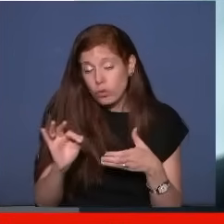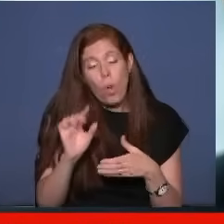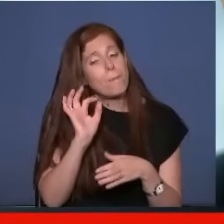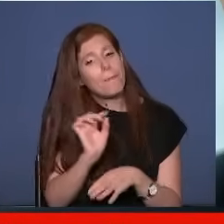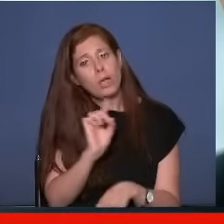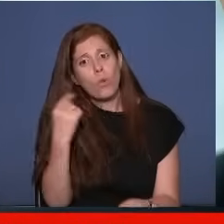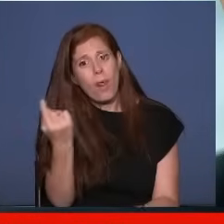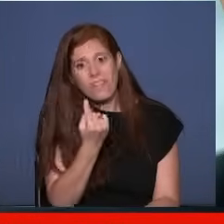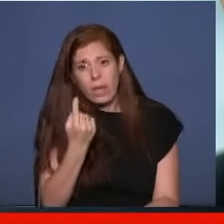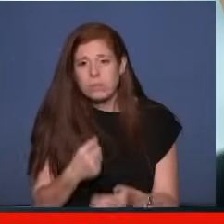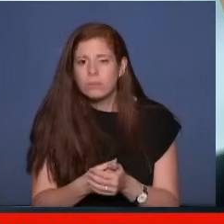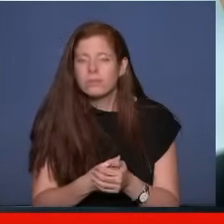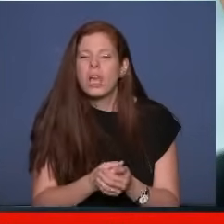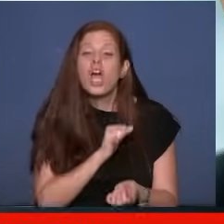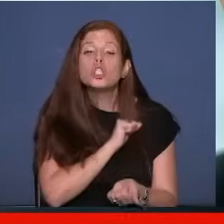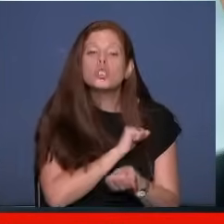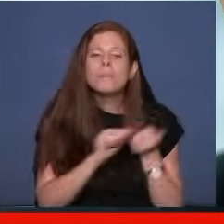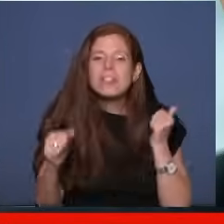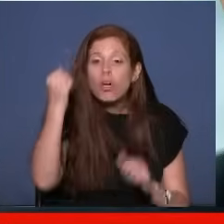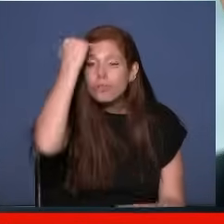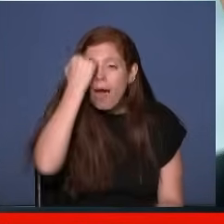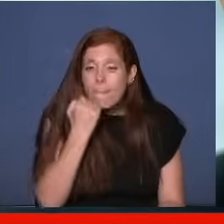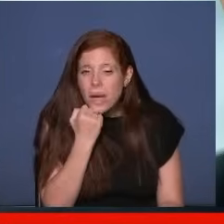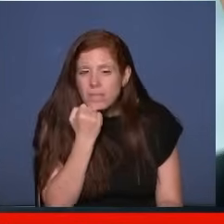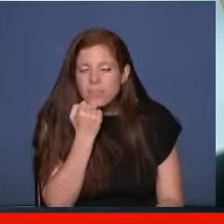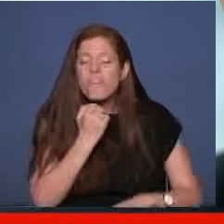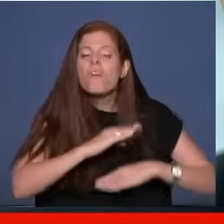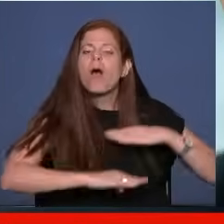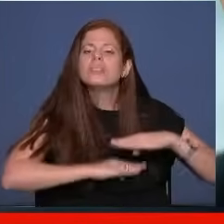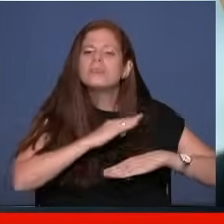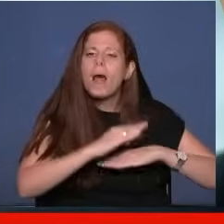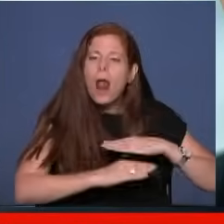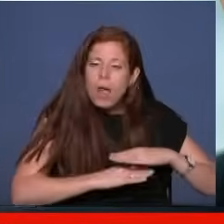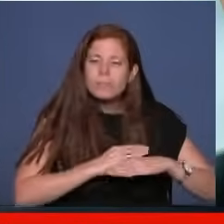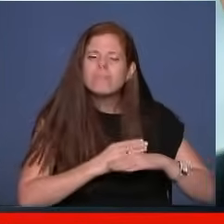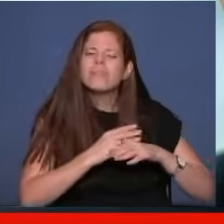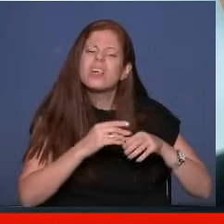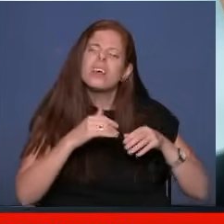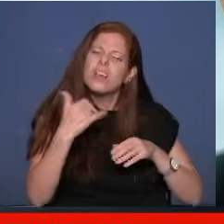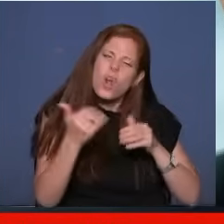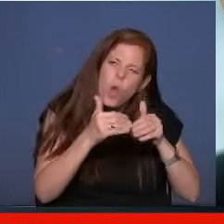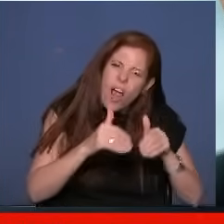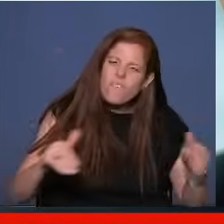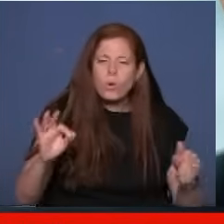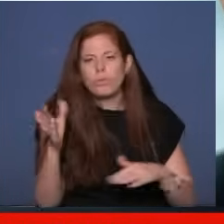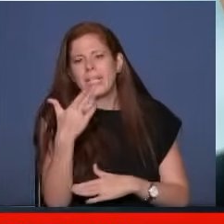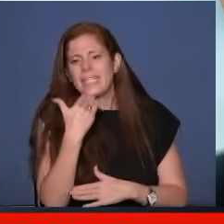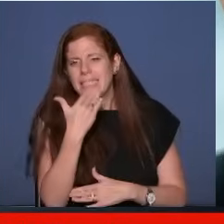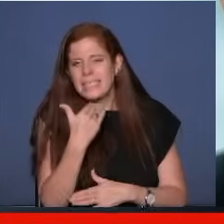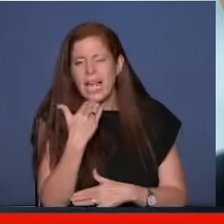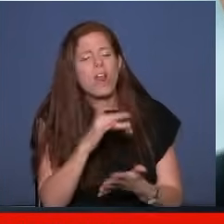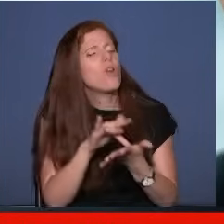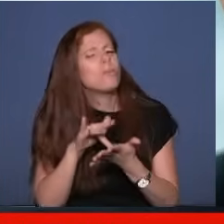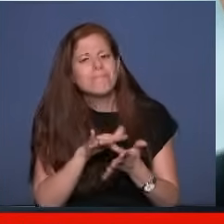לבד. השמדה של החמאס והחיזבאללה לאורך כל גבולותיה של מדינת ישראל באשר